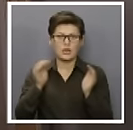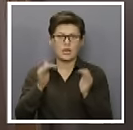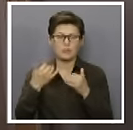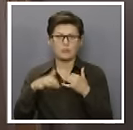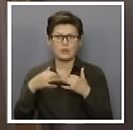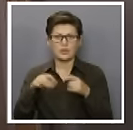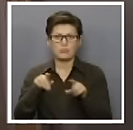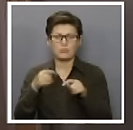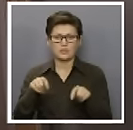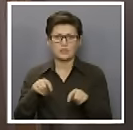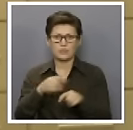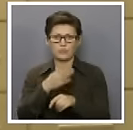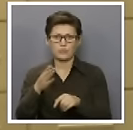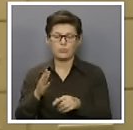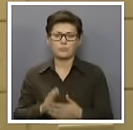бизнес бойынша көреміз.